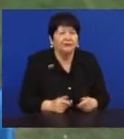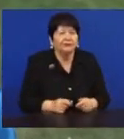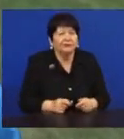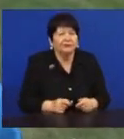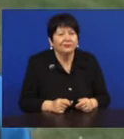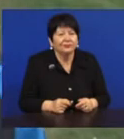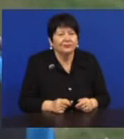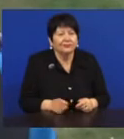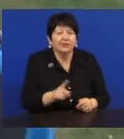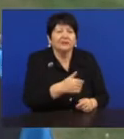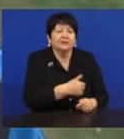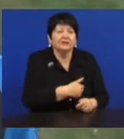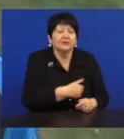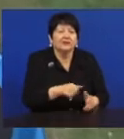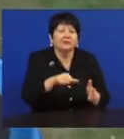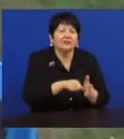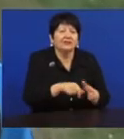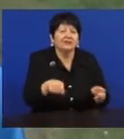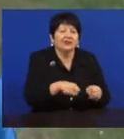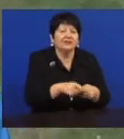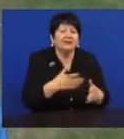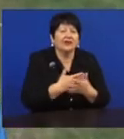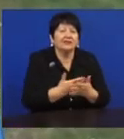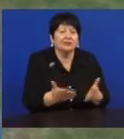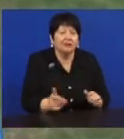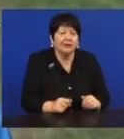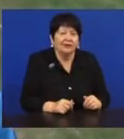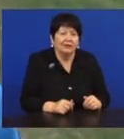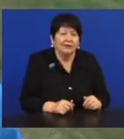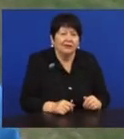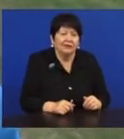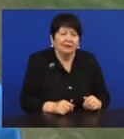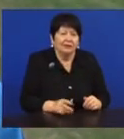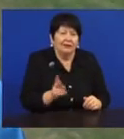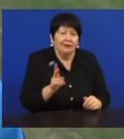Și de ce ai hotărât să particip la această acțiune? Că